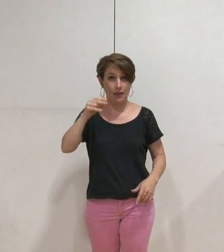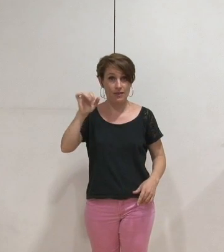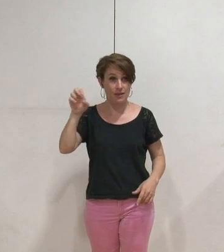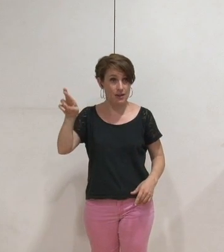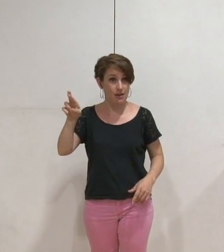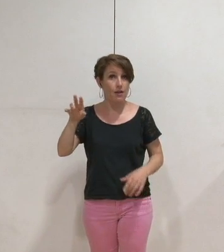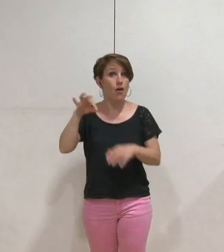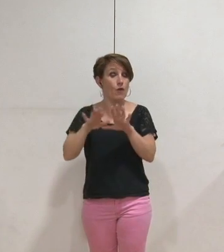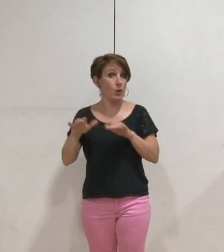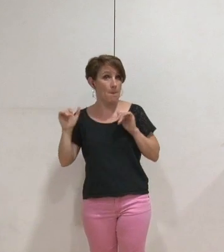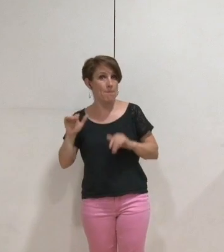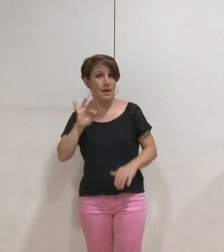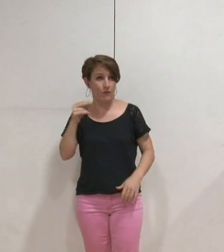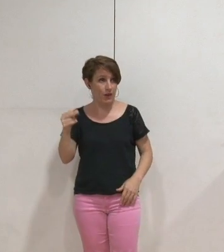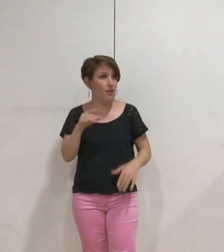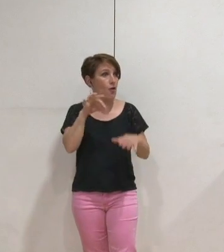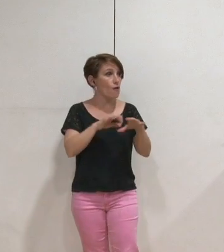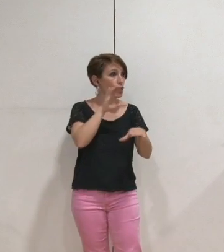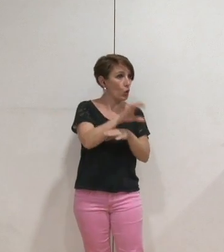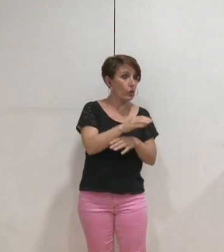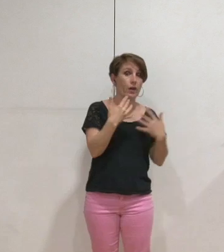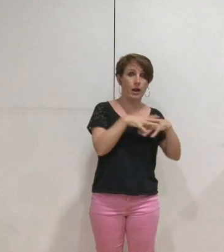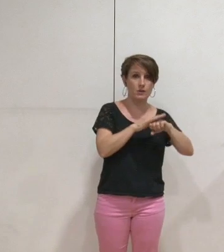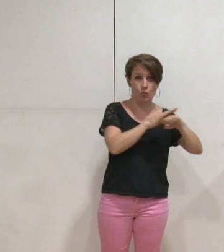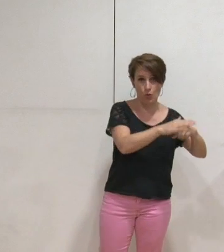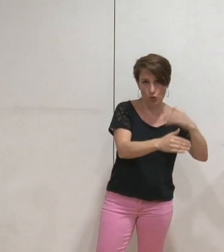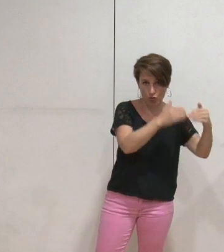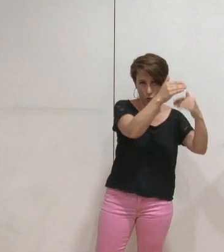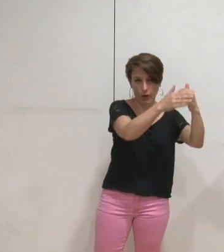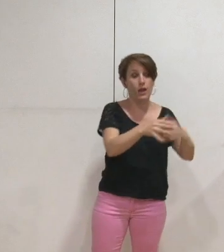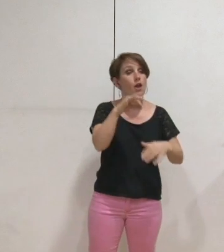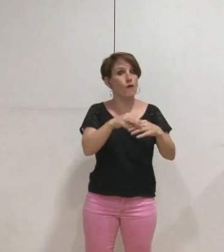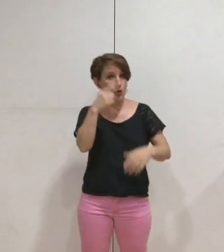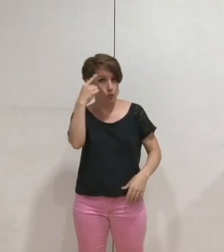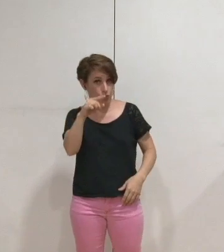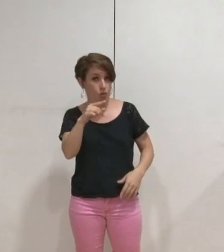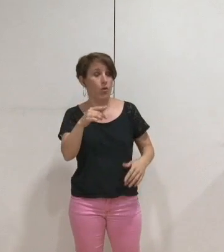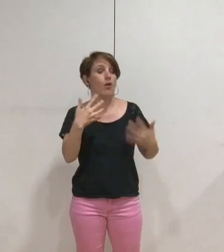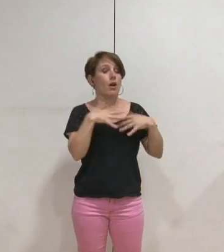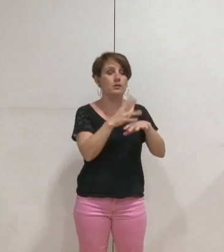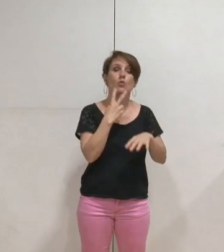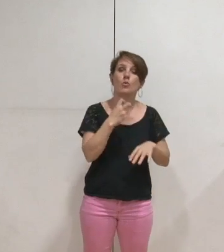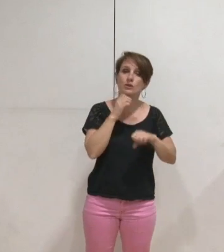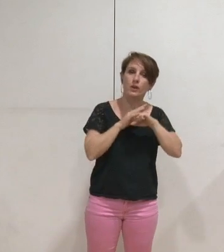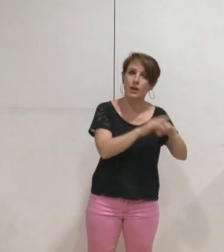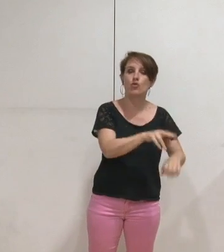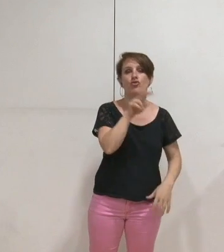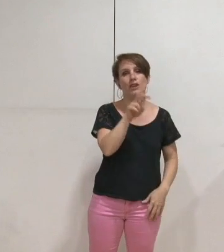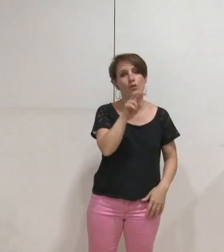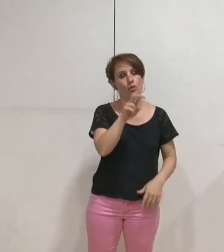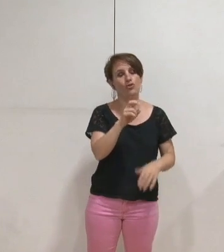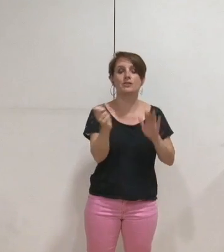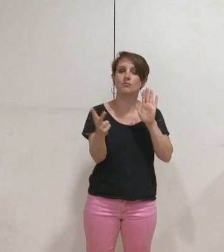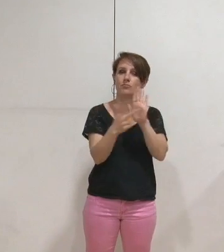s'abstient Front National qui vote contre rassemblement de gauche et de progrès qui vote pour rassemblement citoyen de la gauche et écologistes